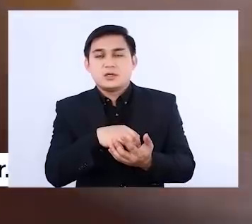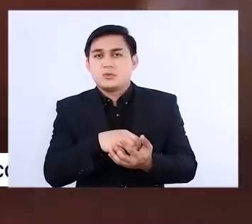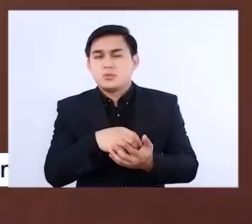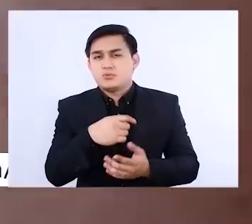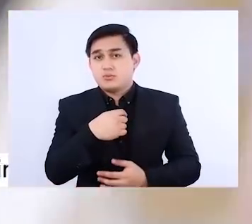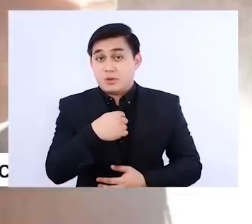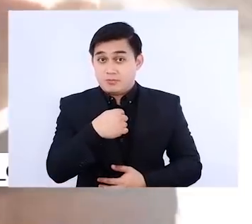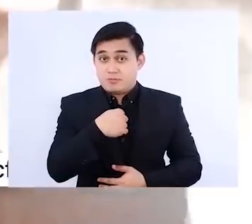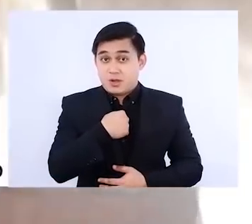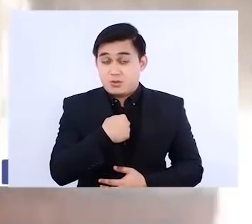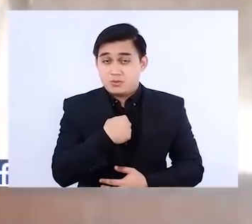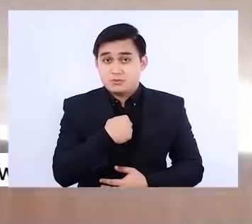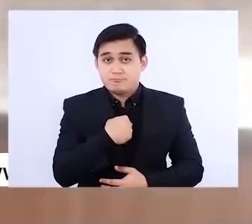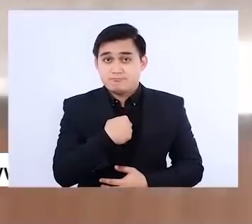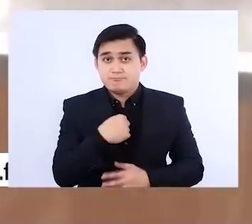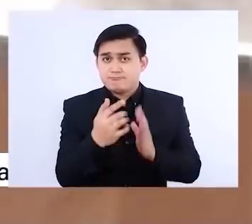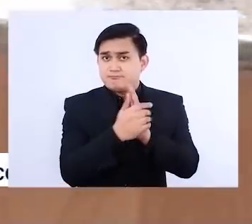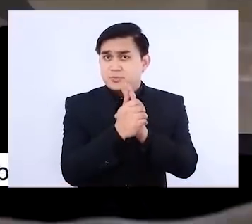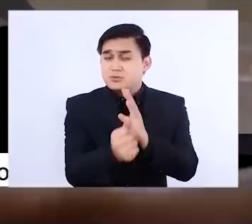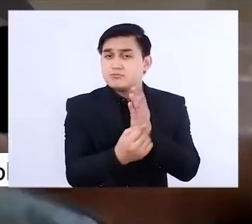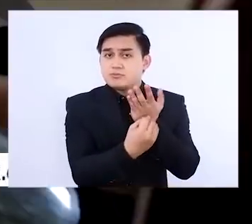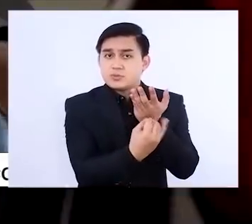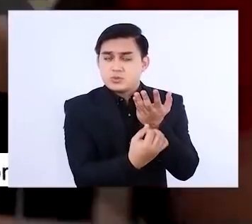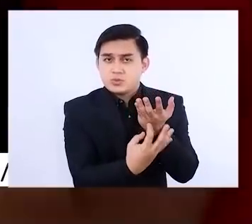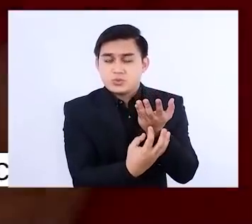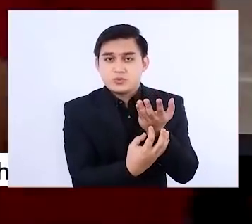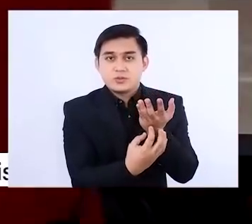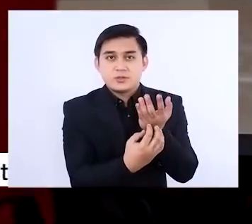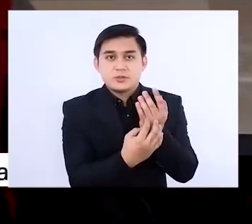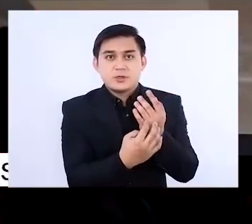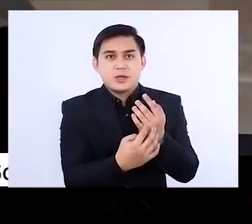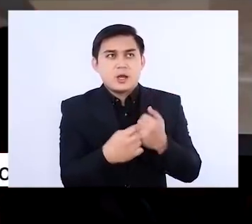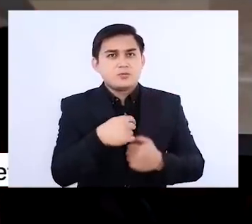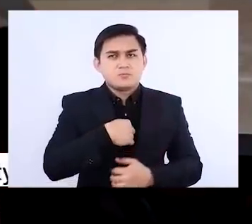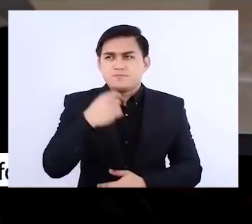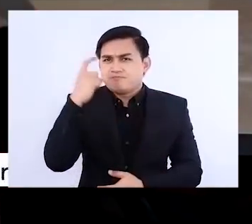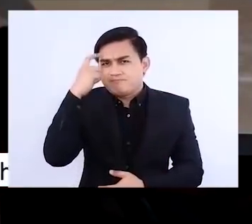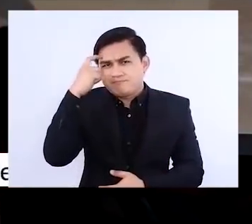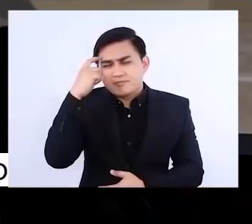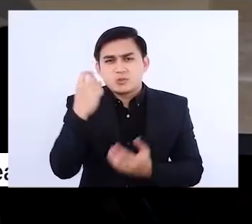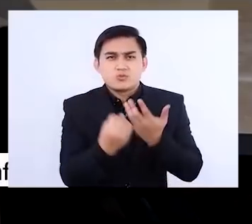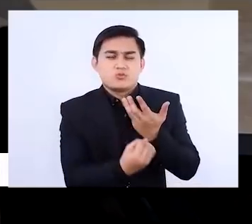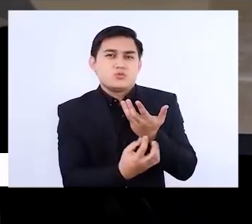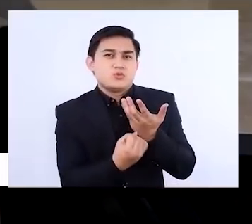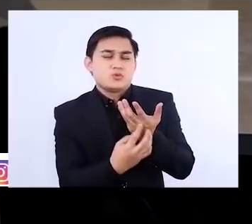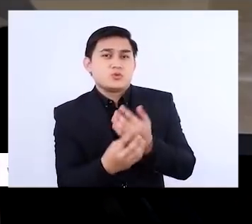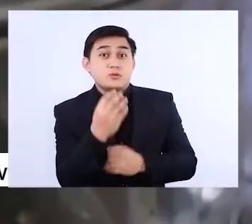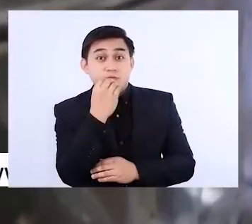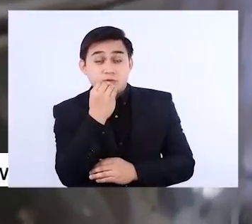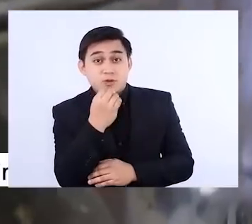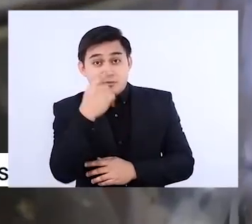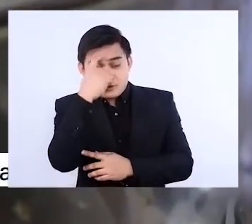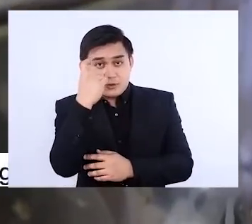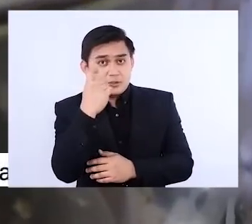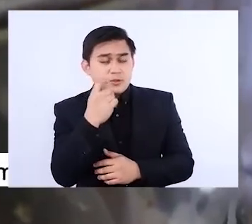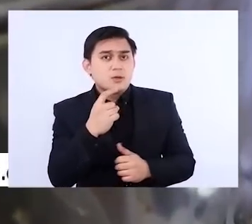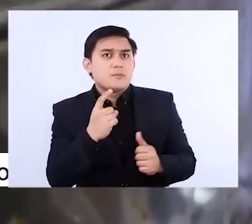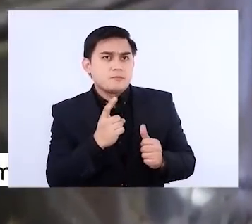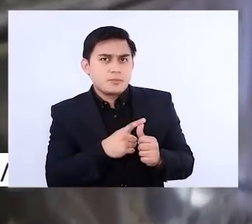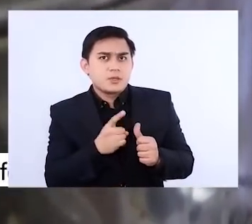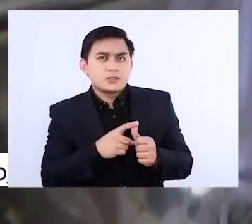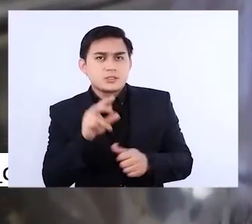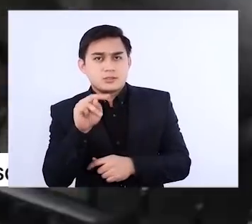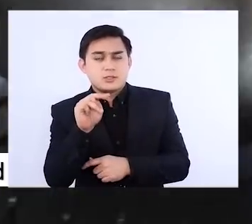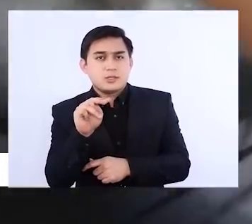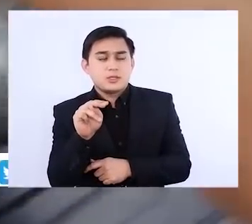ay marunong magluto, naisipan ko pong magluto ng mga pagkain dahil dito ang pangunahing pangangailangan, lalo na po